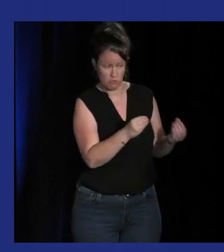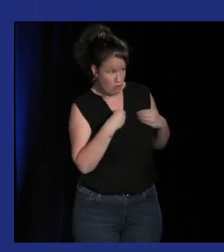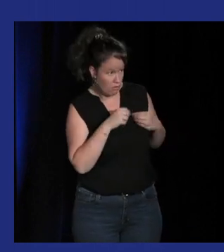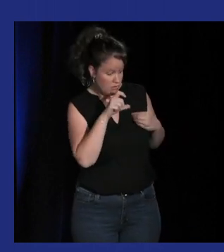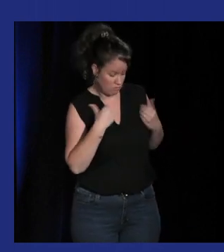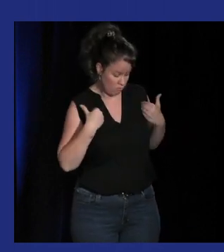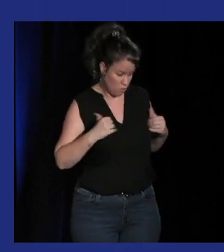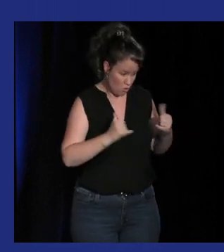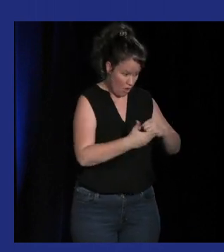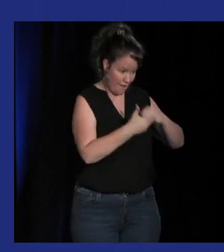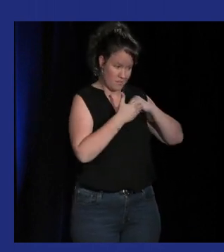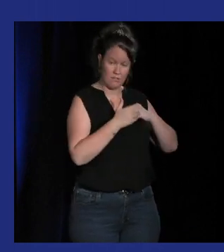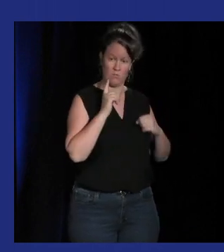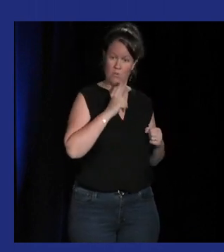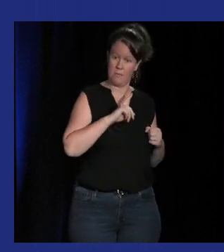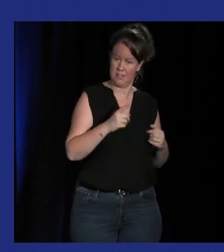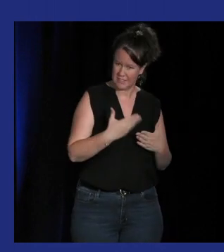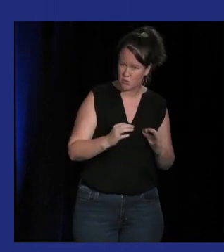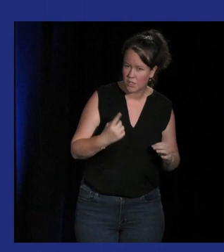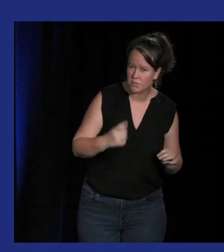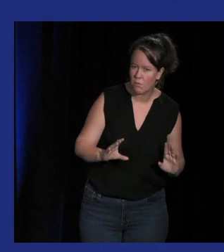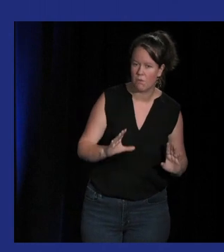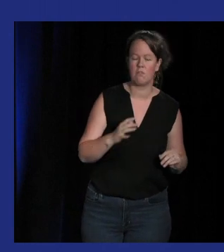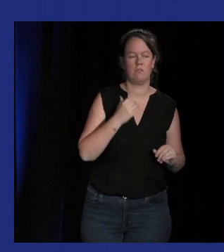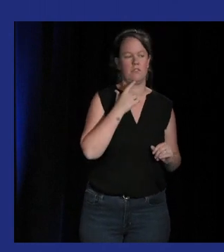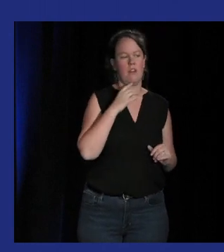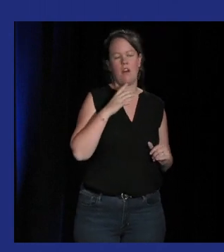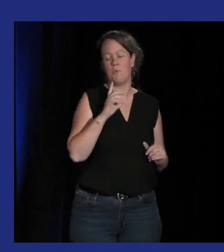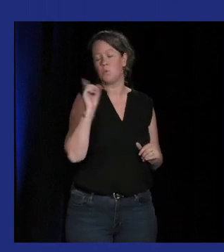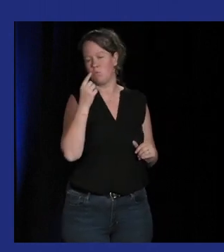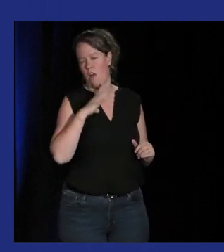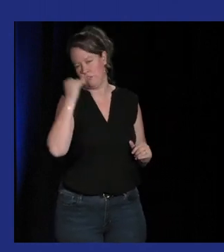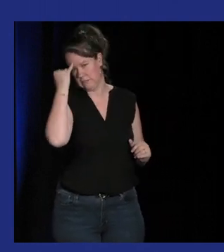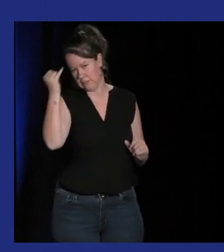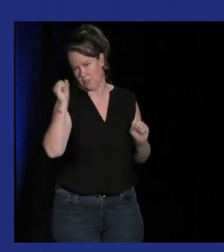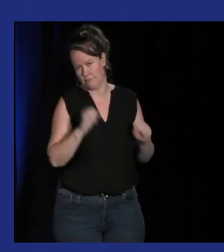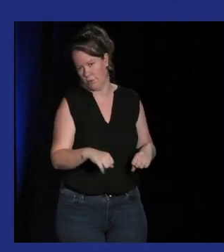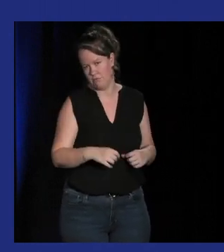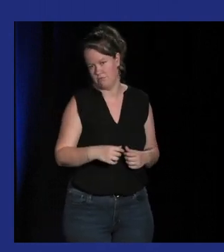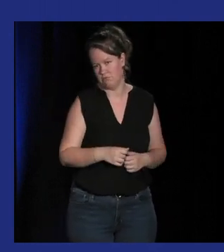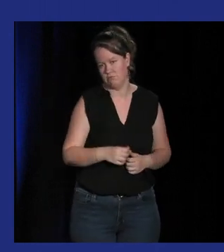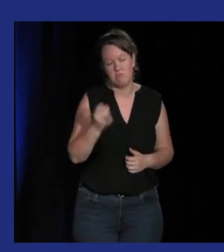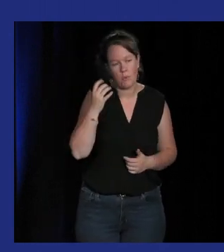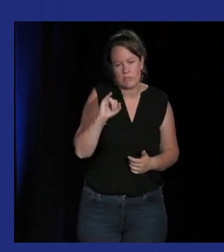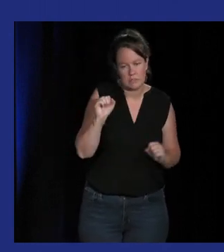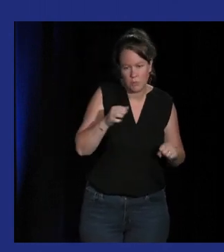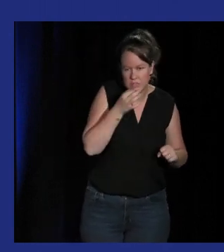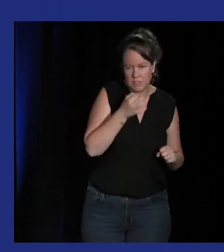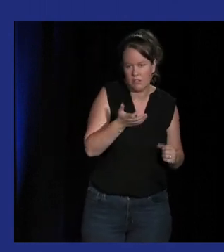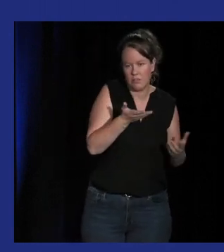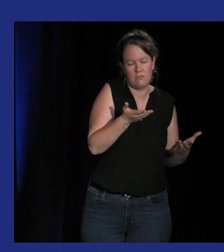feedback ce que je crois que c'est ça ta question et après voilà la liste de base peut venir n'importe quelle personne